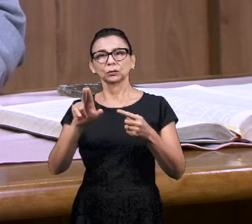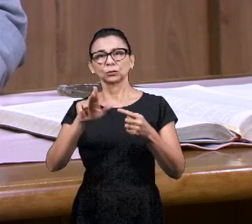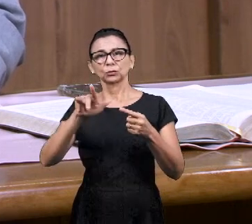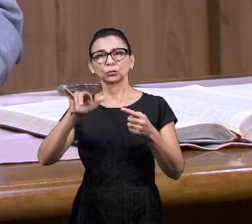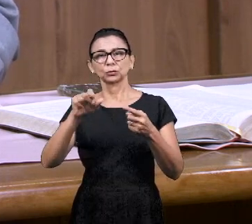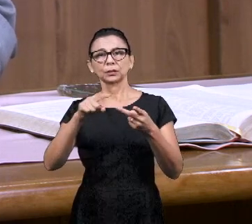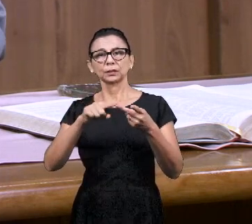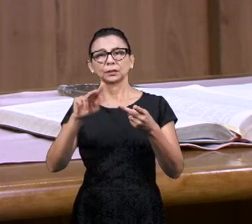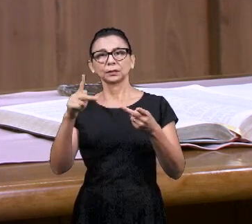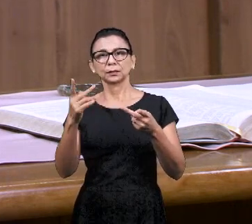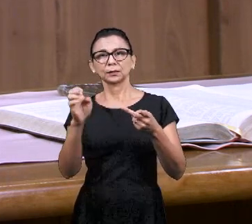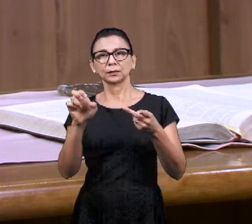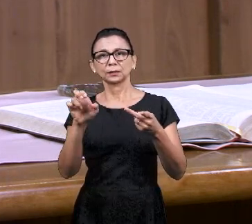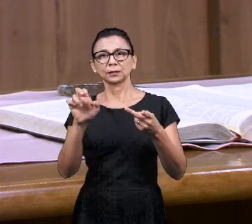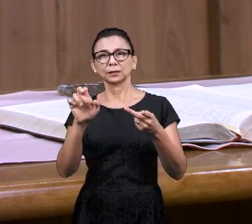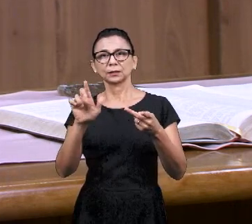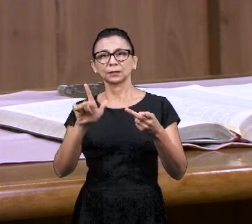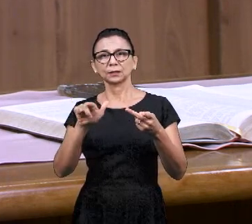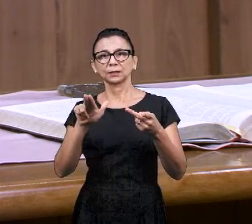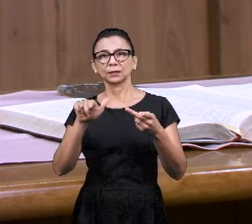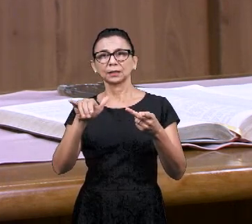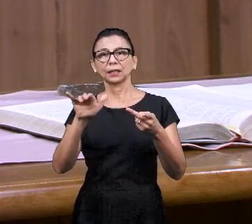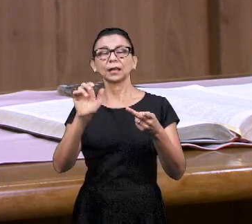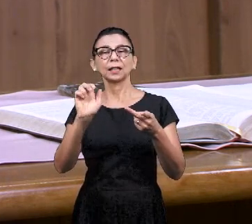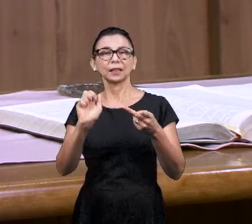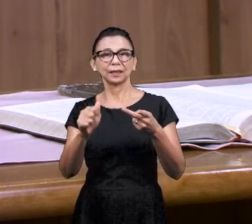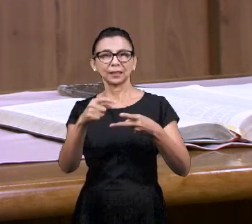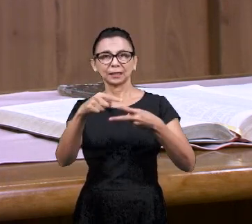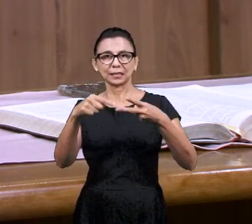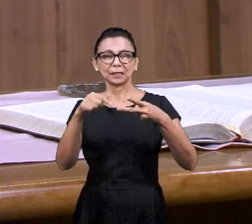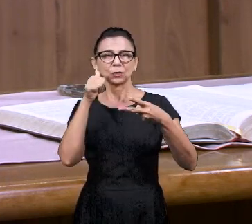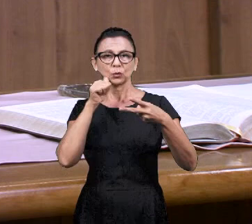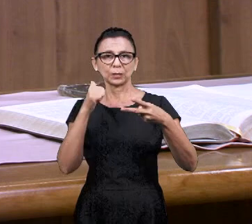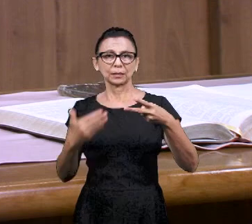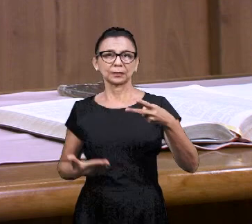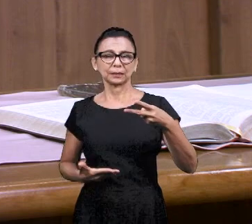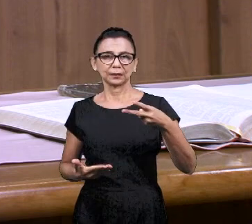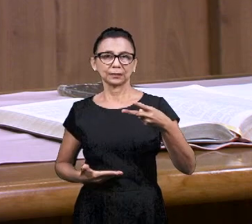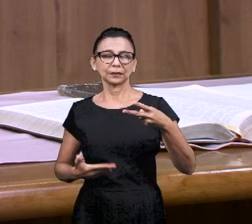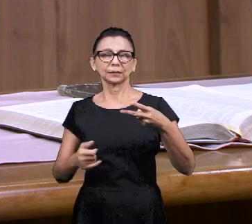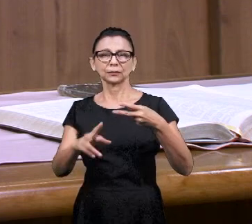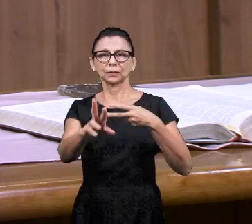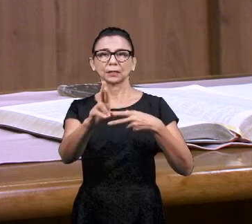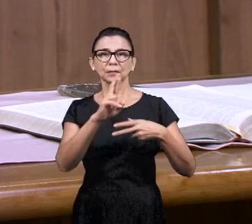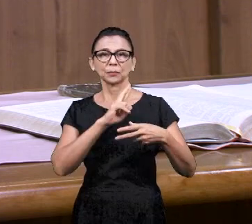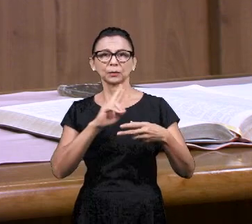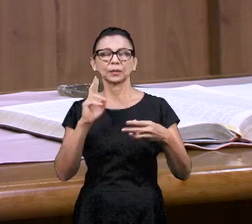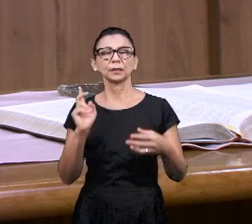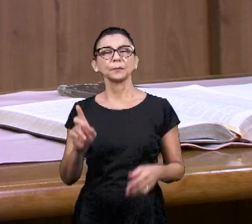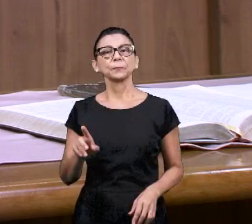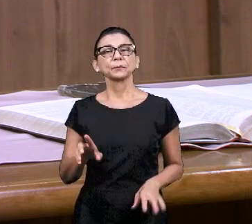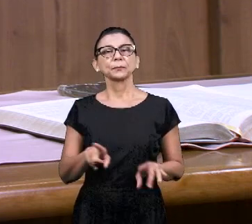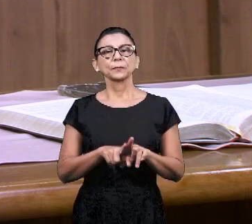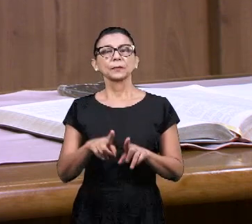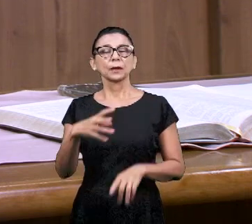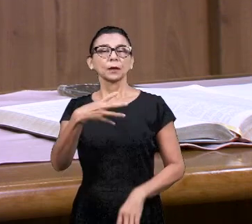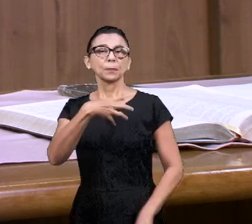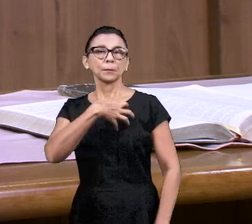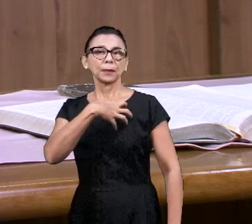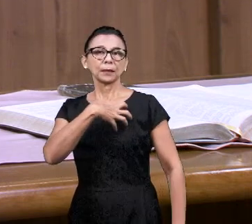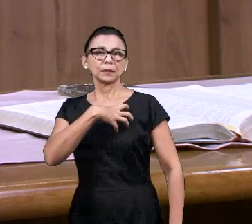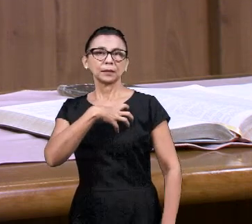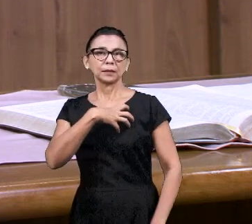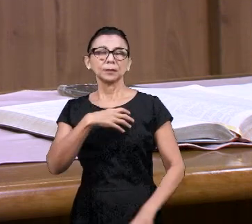et intermédiaires de l'église de la ville de Montagne, do Rio Grande do Norte. Après, dans l'état de Bahia,